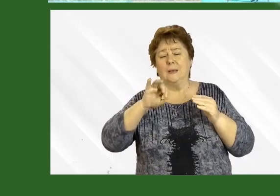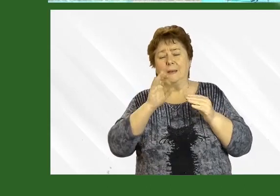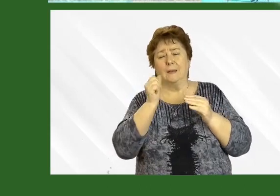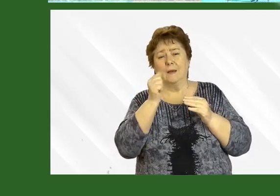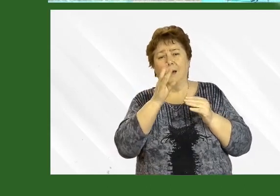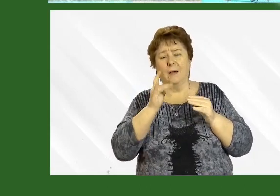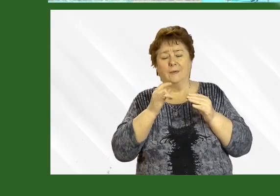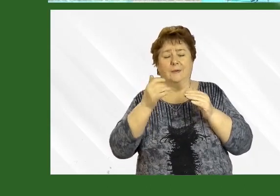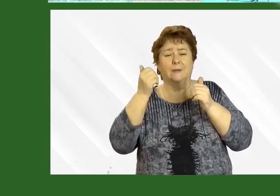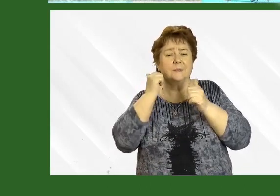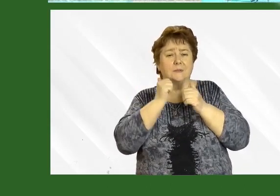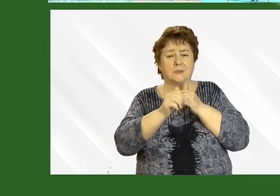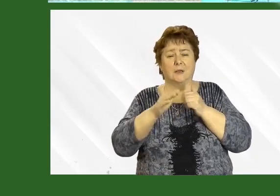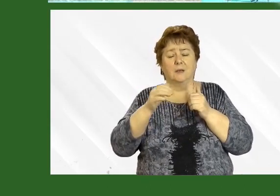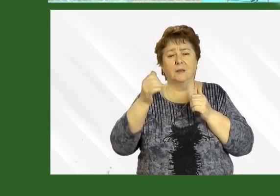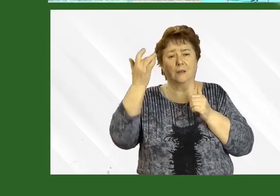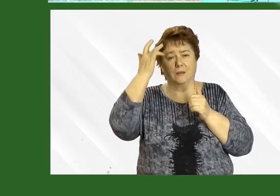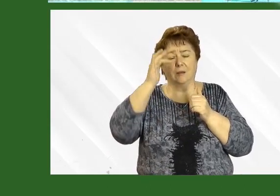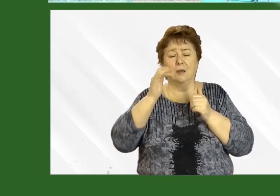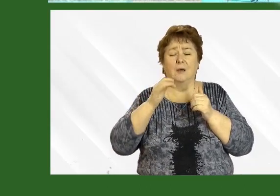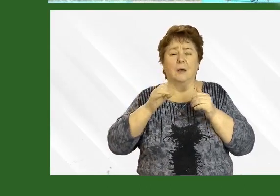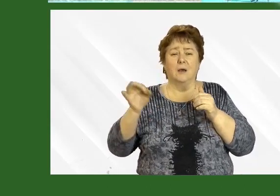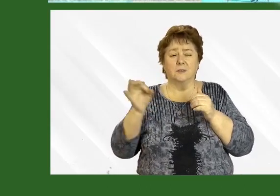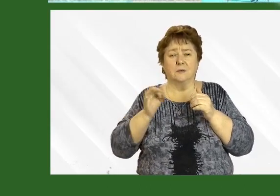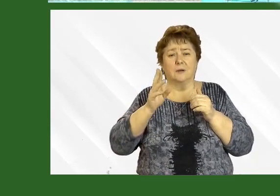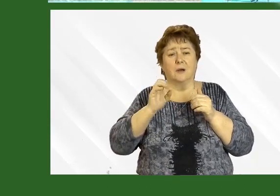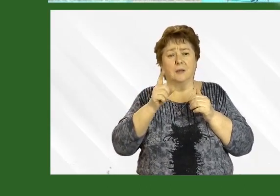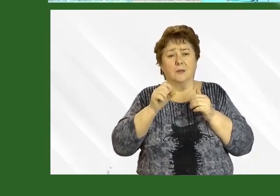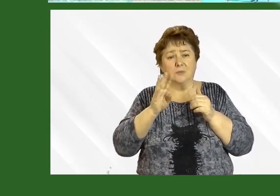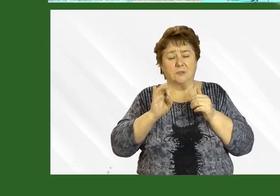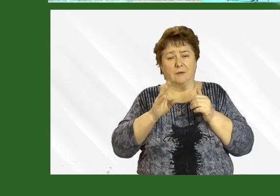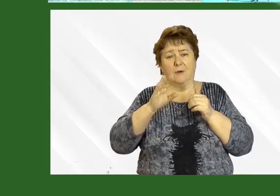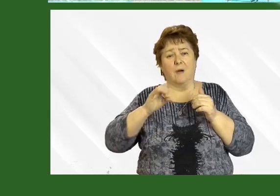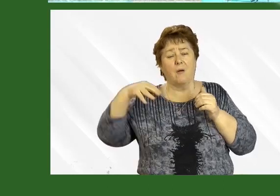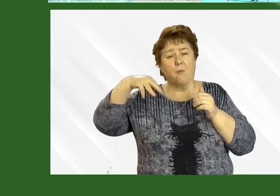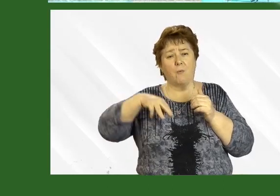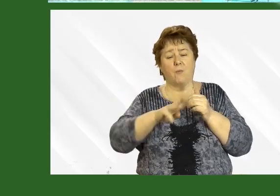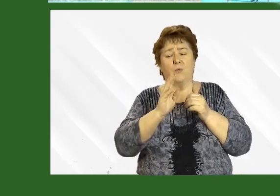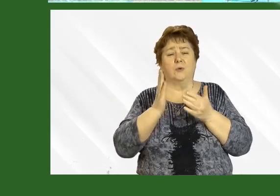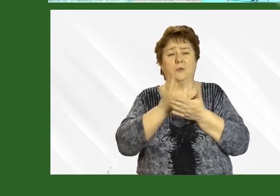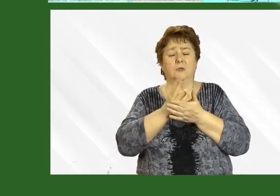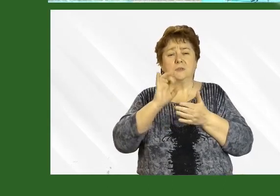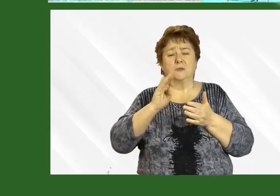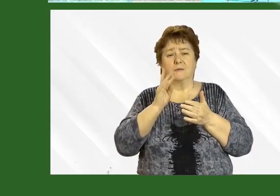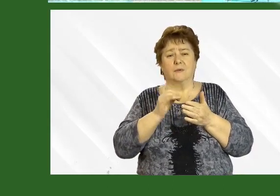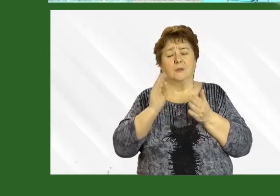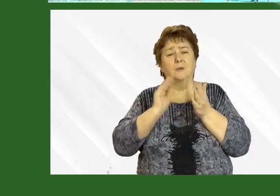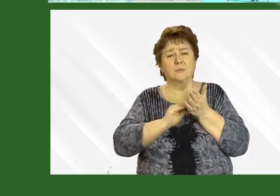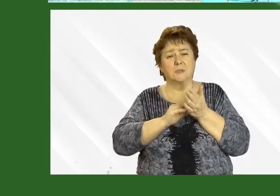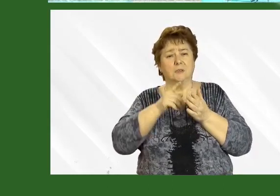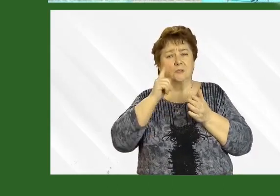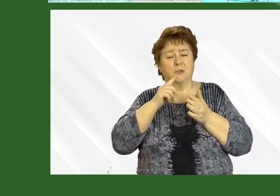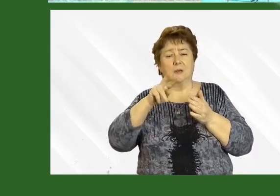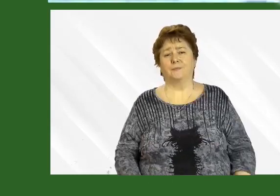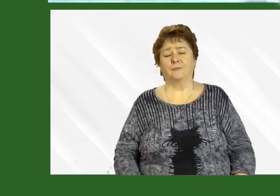центральной америке и на островах карибского моря расположены зоны саван и вечнозеленых